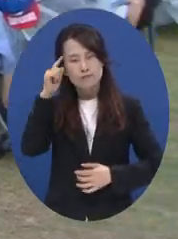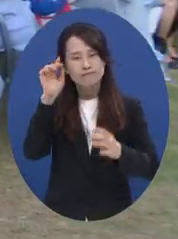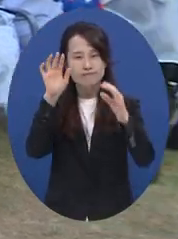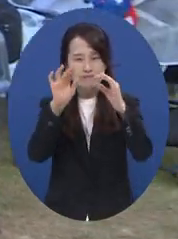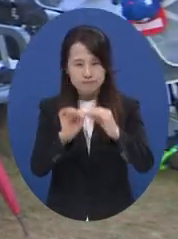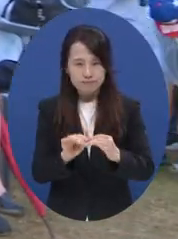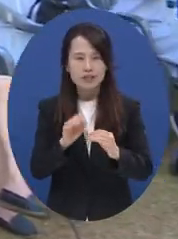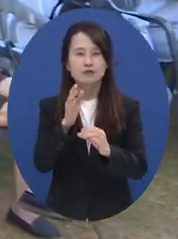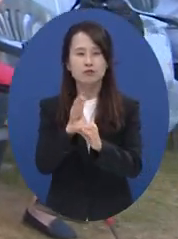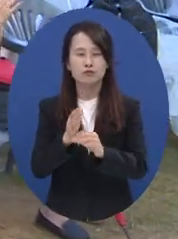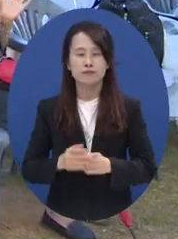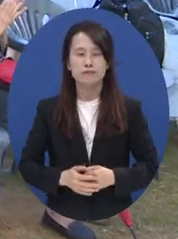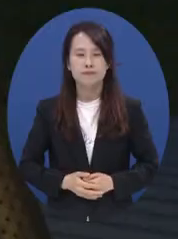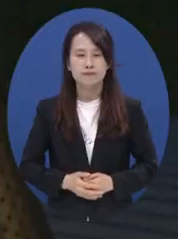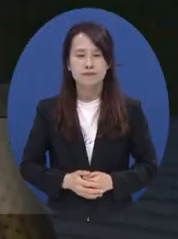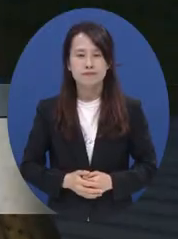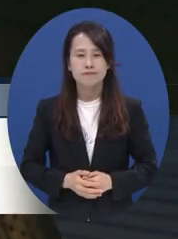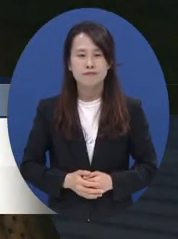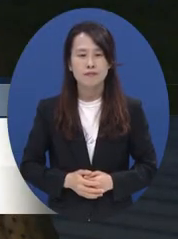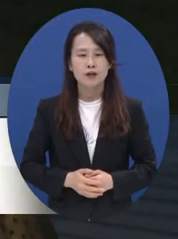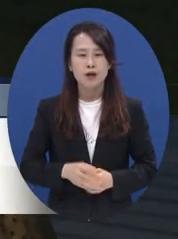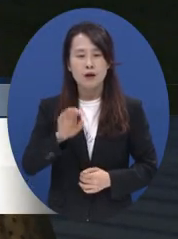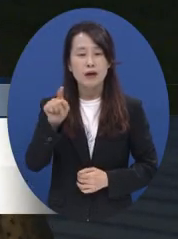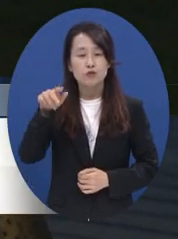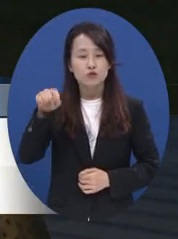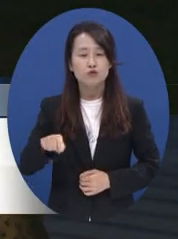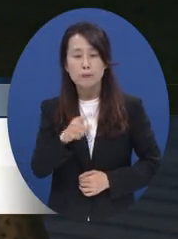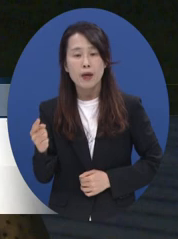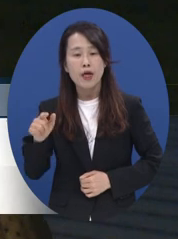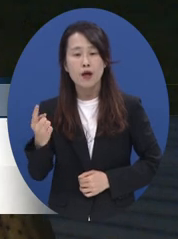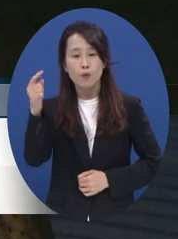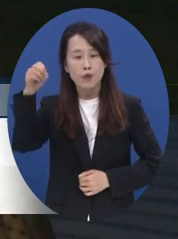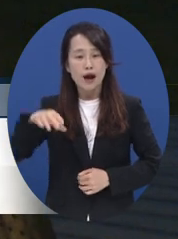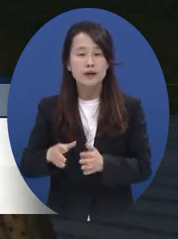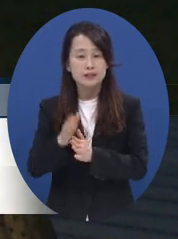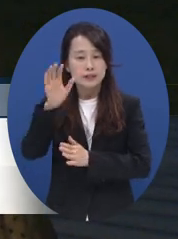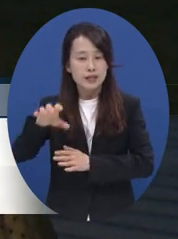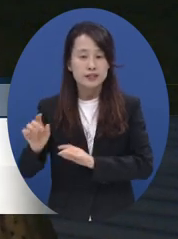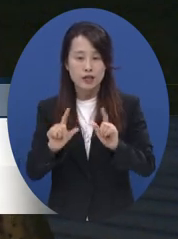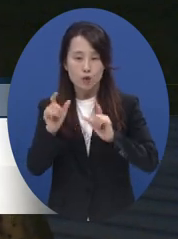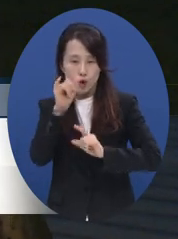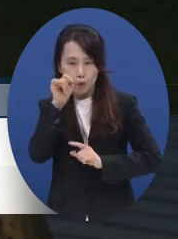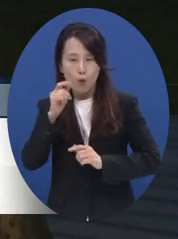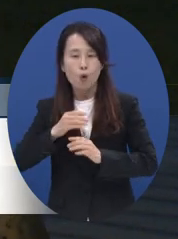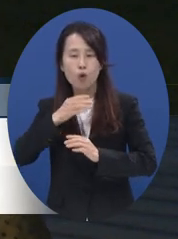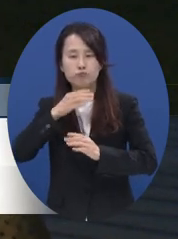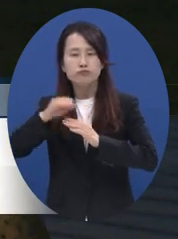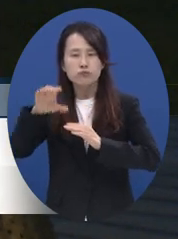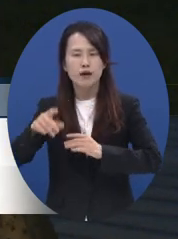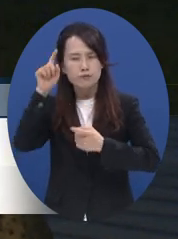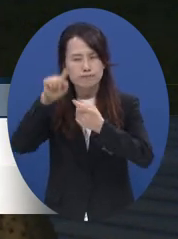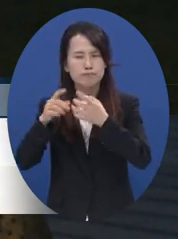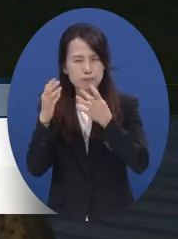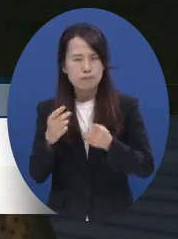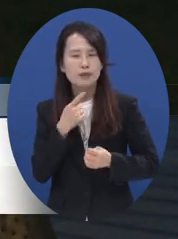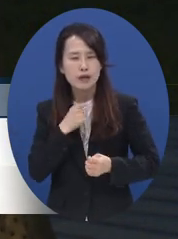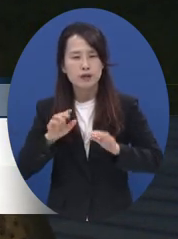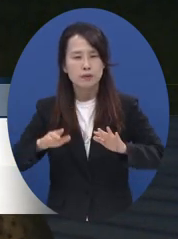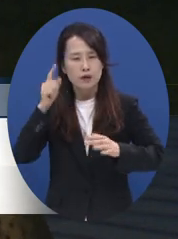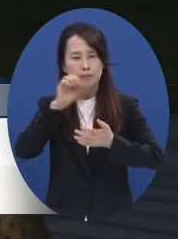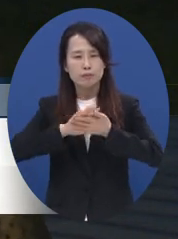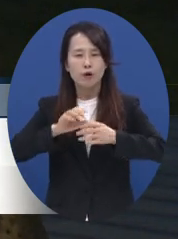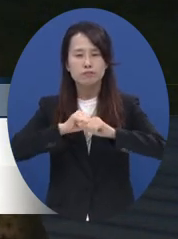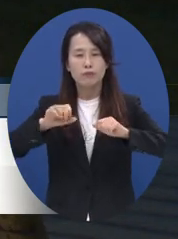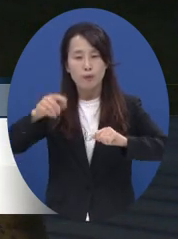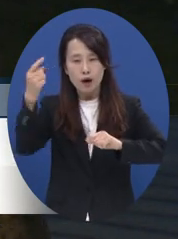공감대를 형성했습니다. 파주 옆에 있는 고향에서 살고 있기도 하고 워낙에 북한에 관심이 많았었는데 이번에 평화광장에